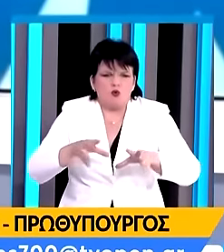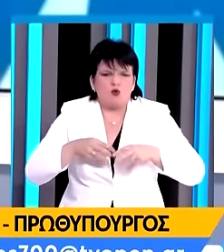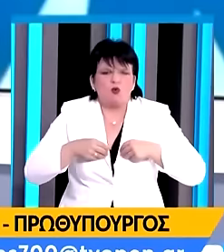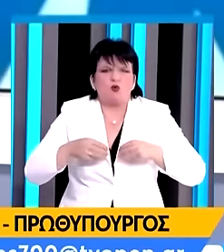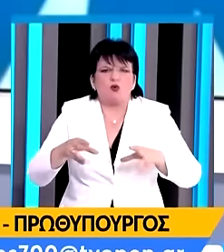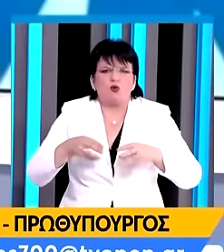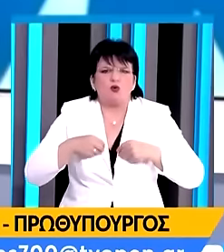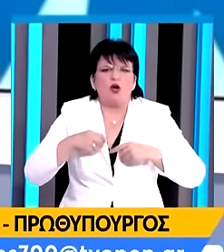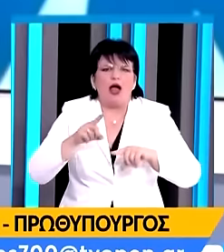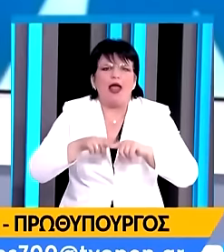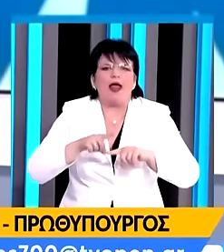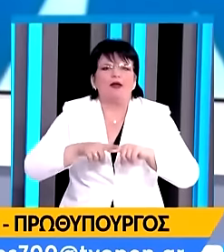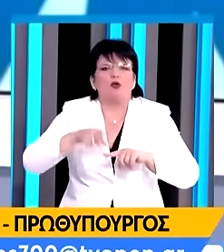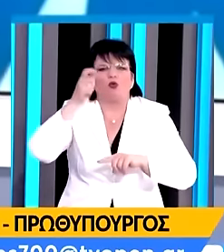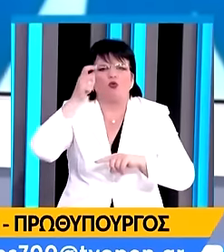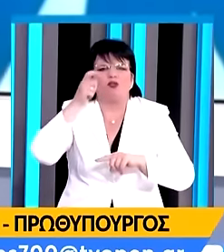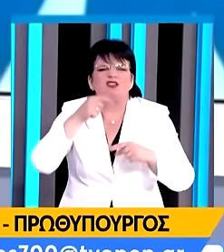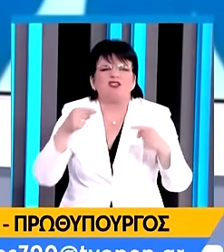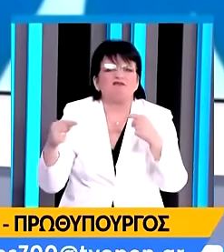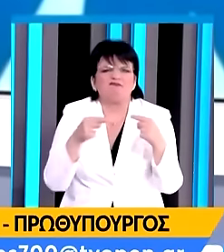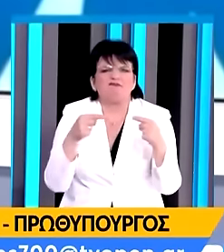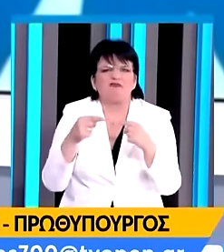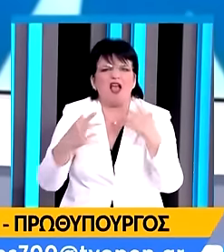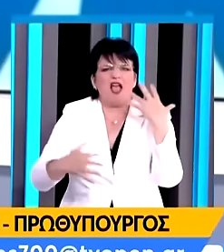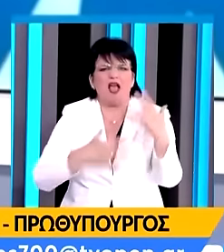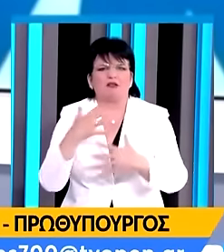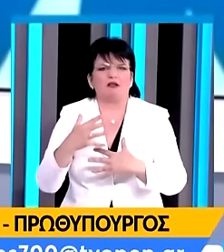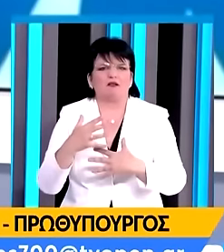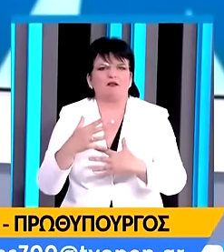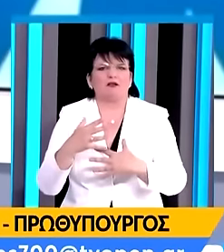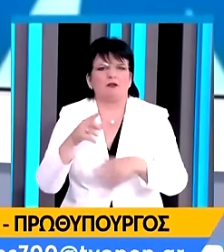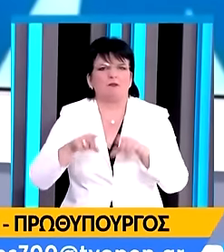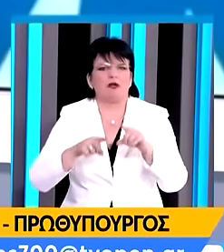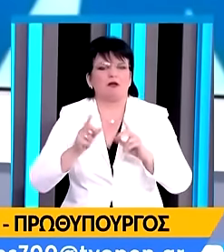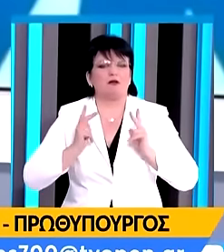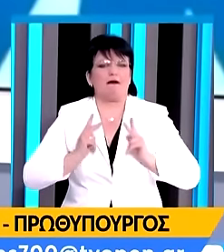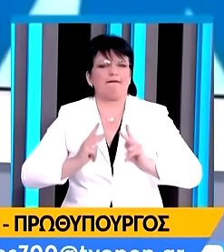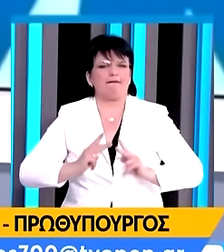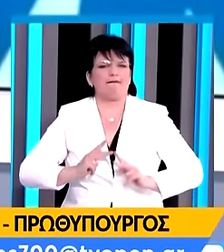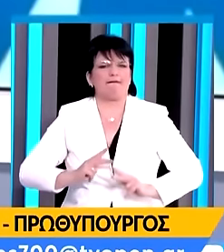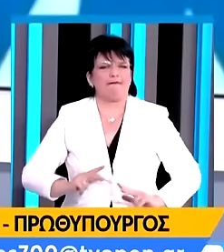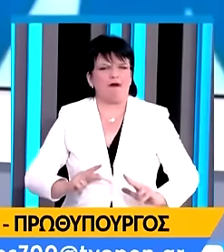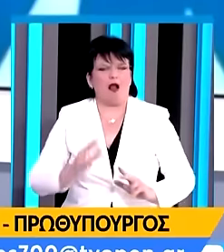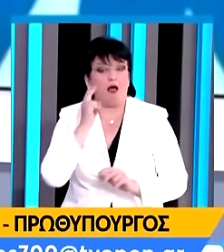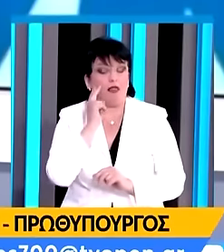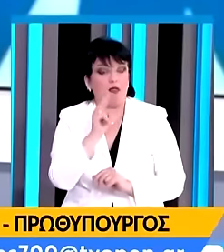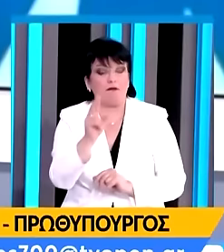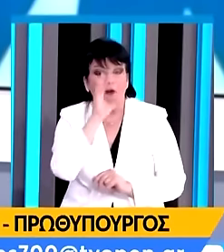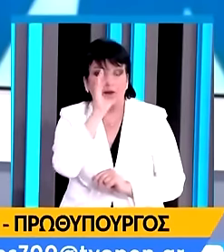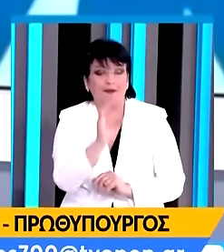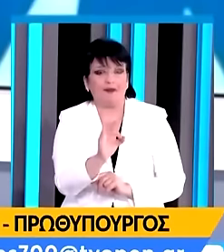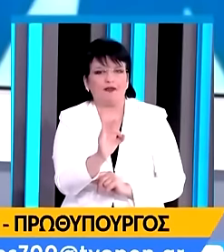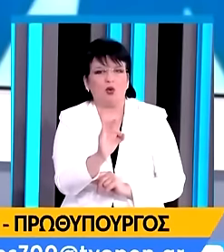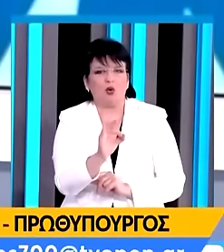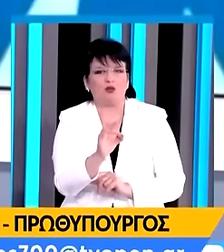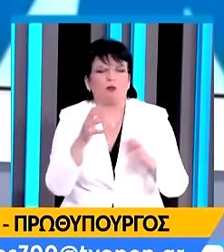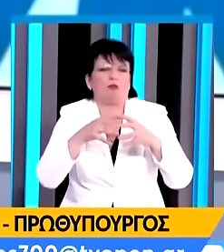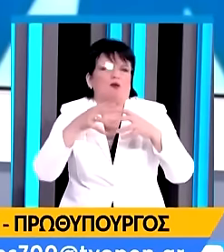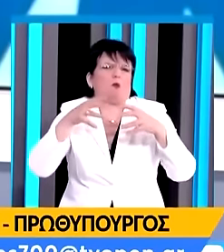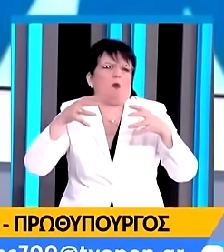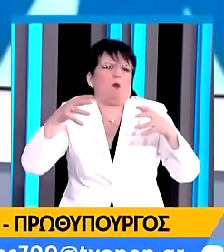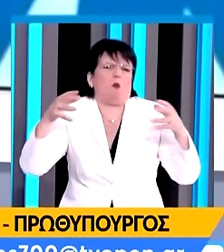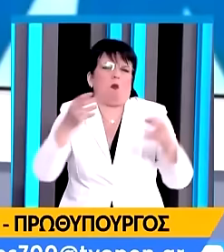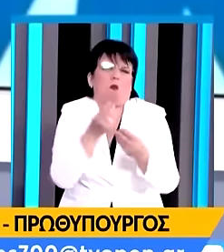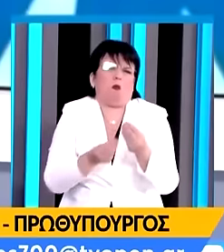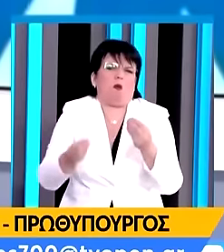από την ελληνοτουρκική ένταση. Κάνουν πολύ συχνά την τρίχα τριχιά, δεν βλέπουν τη μεγάλη εικόνα και μερικές φορές μεγαλοποιούν και